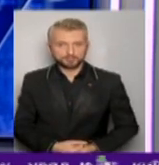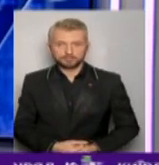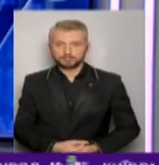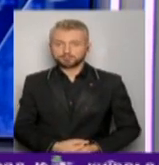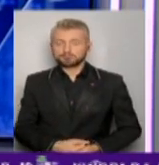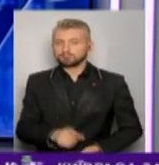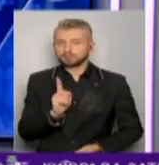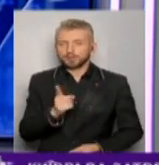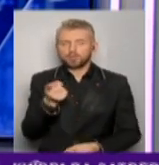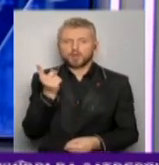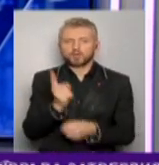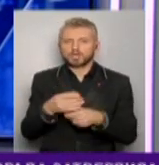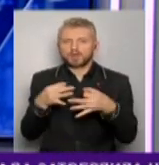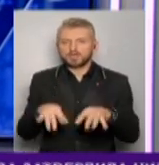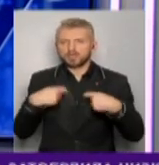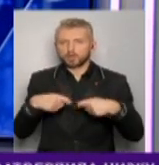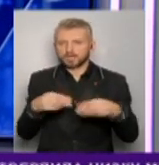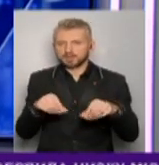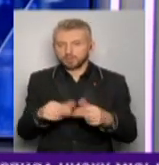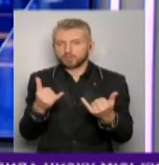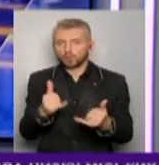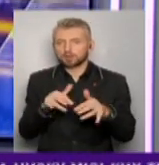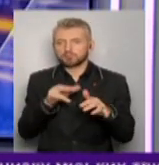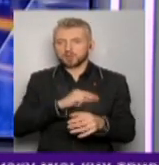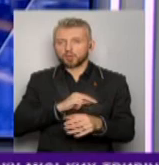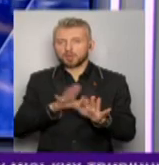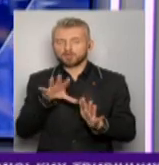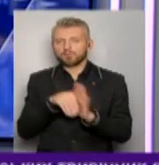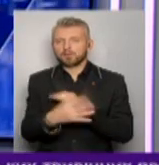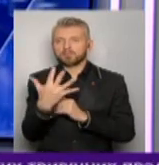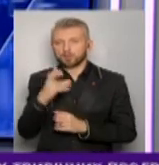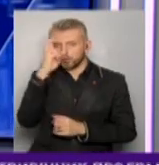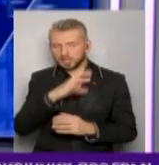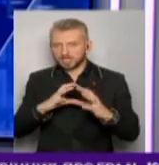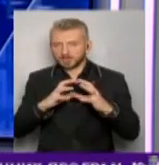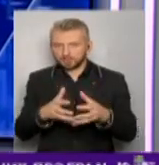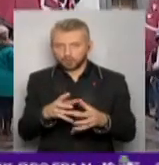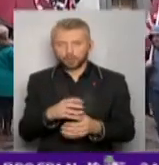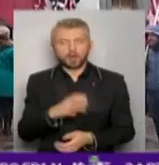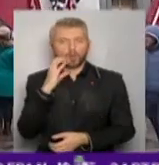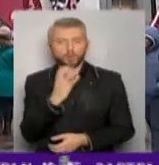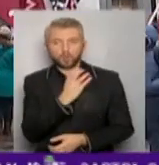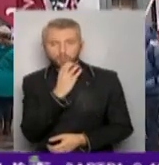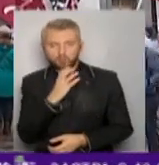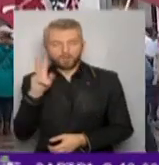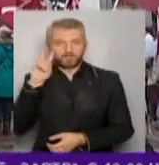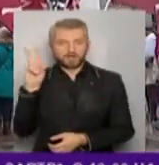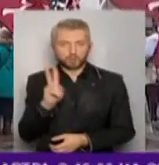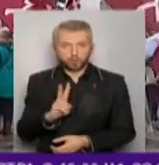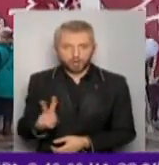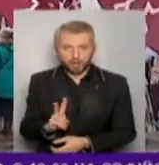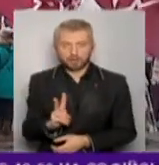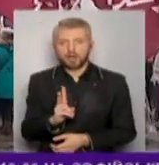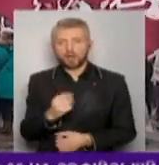До слова, мораторій на вільний продаж землі сьогодні діє лише у 5 країнах світу – на Кубі, у Венесуелі, Конго,